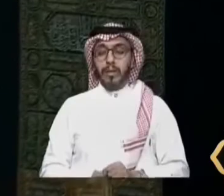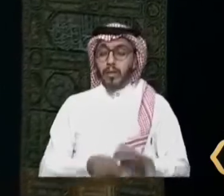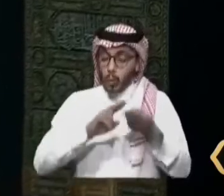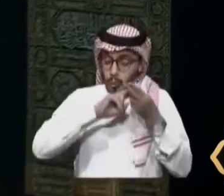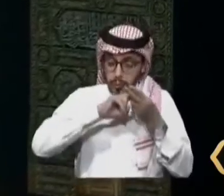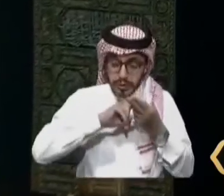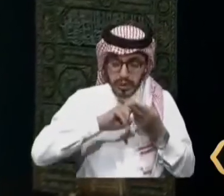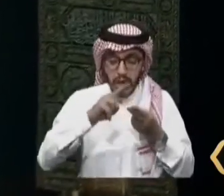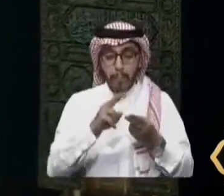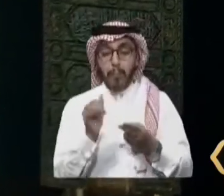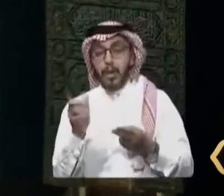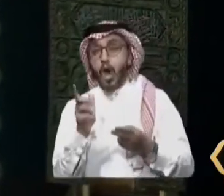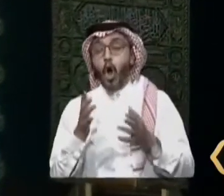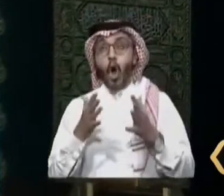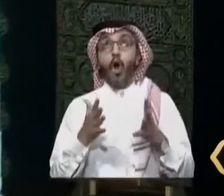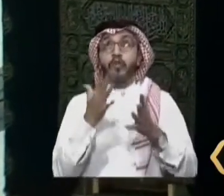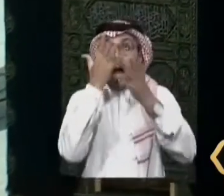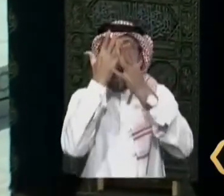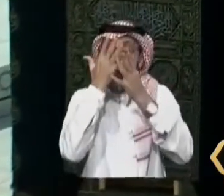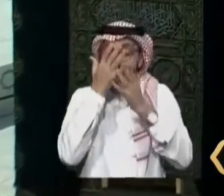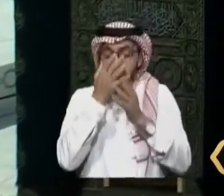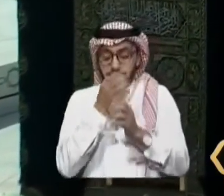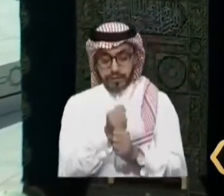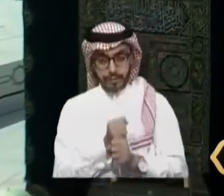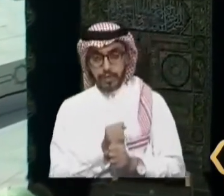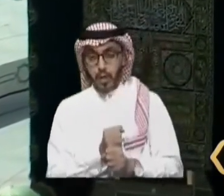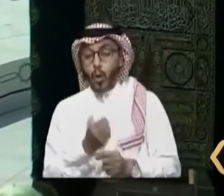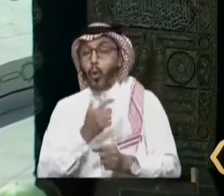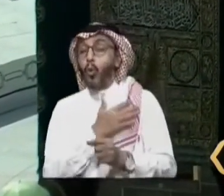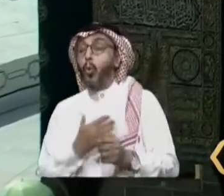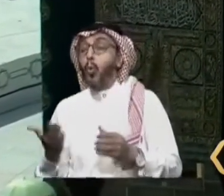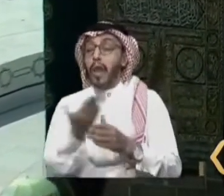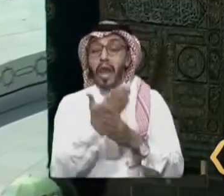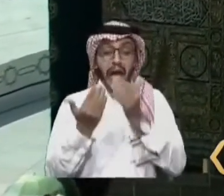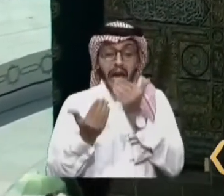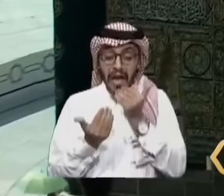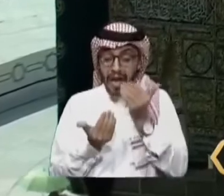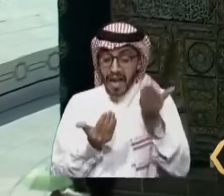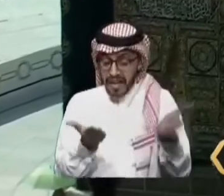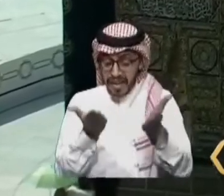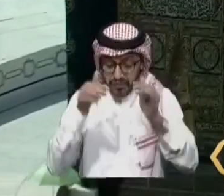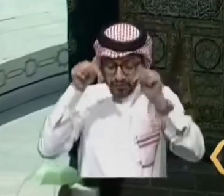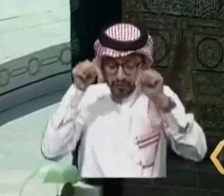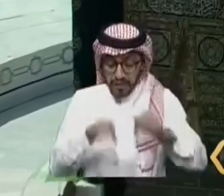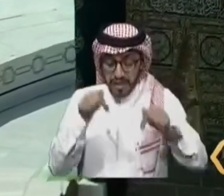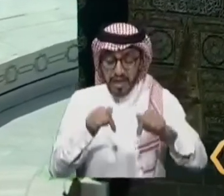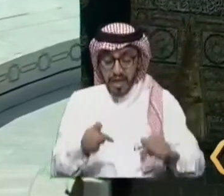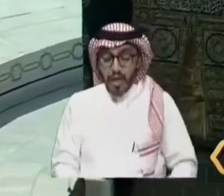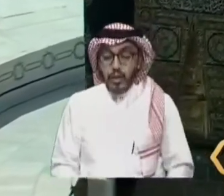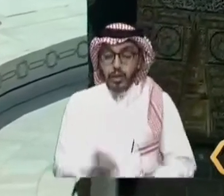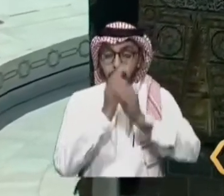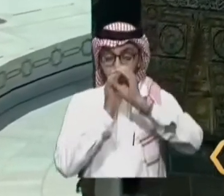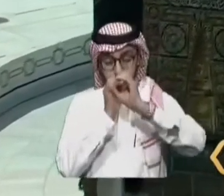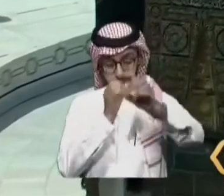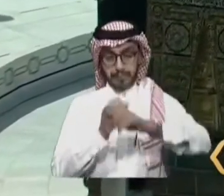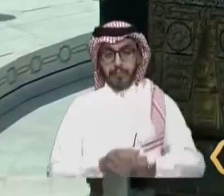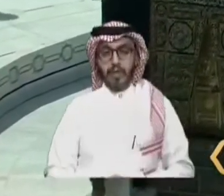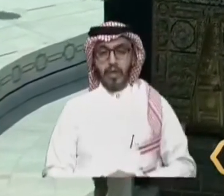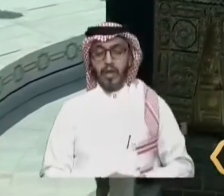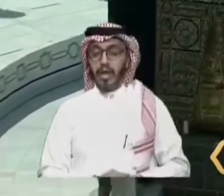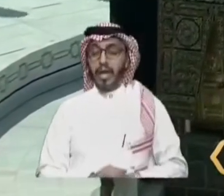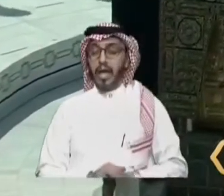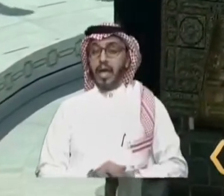والسلامة مما يرهب، وذلك بإدراك كل خير في العاجلة والآجلة،